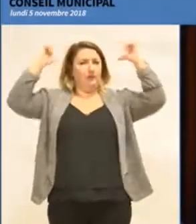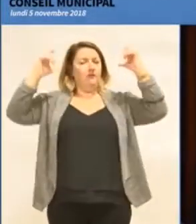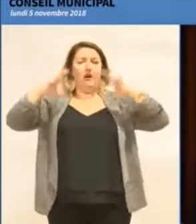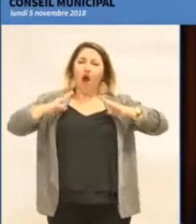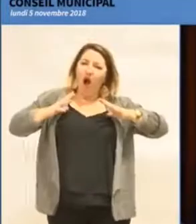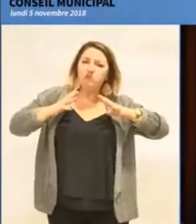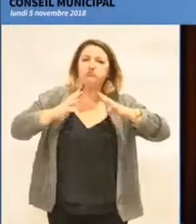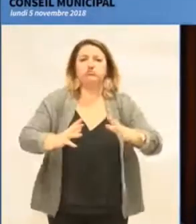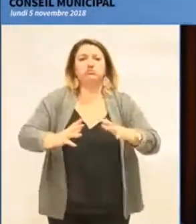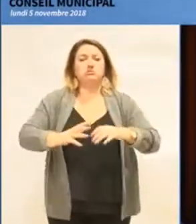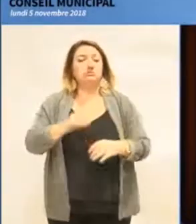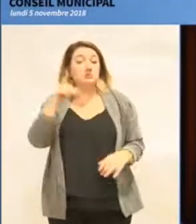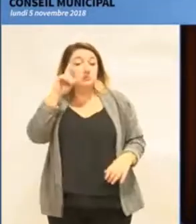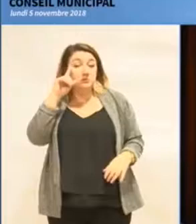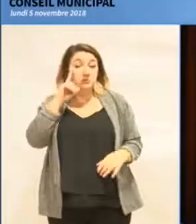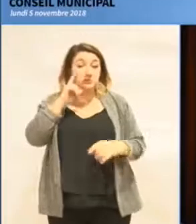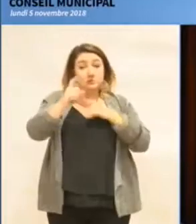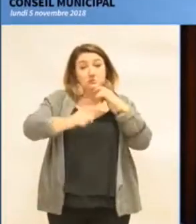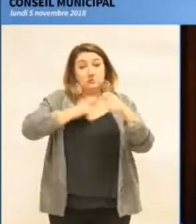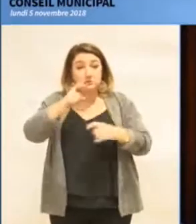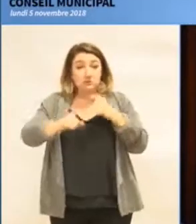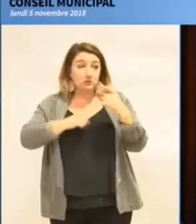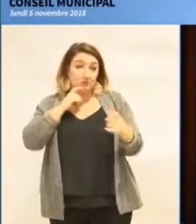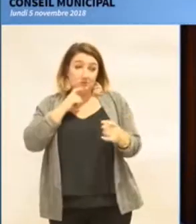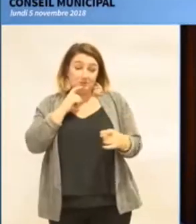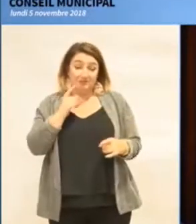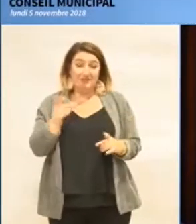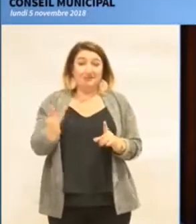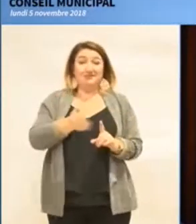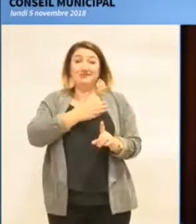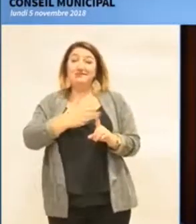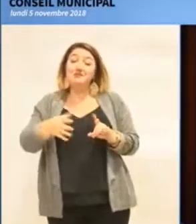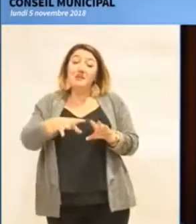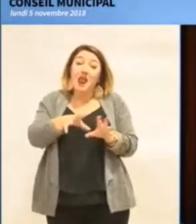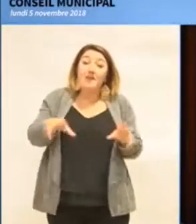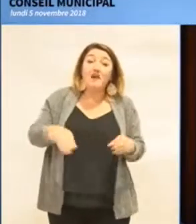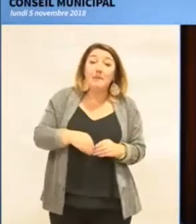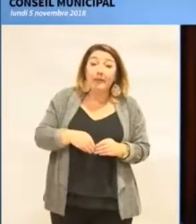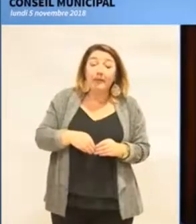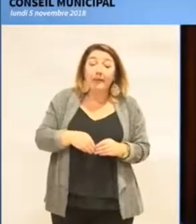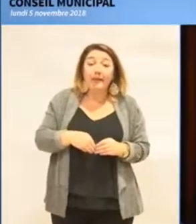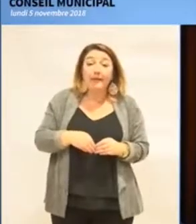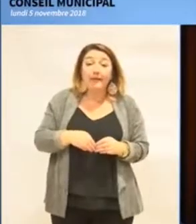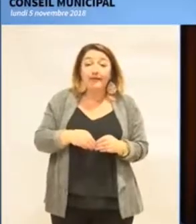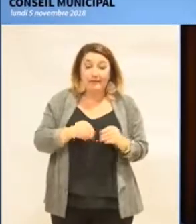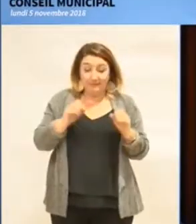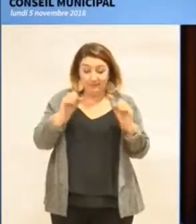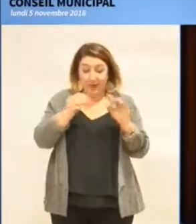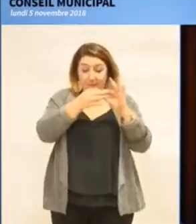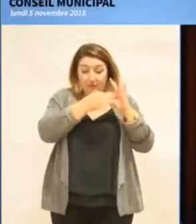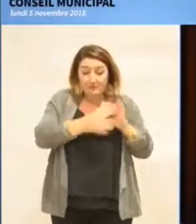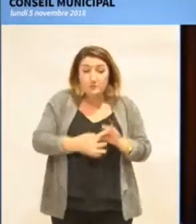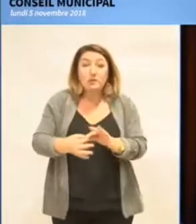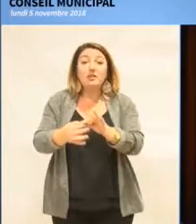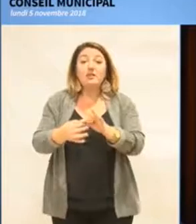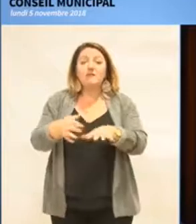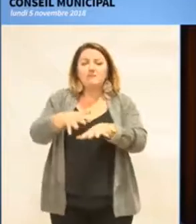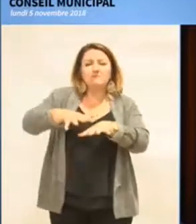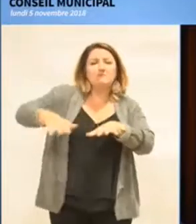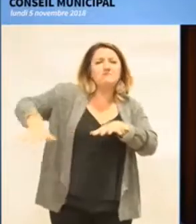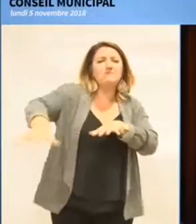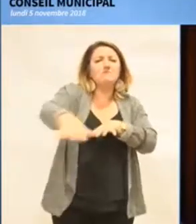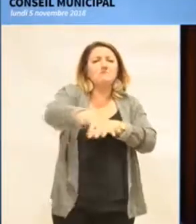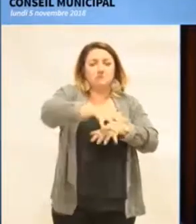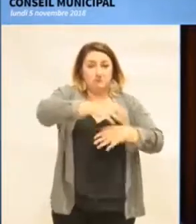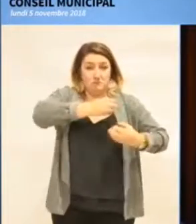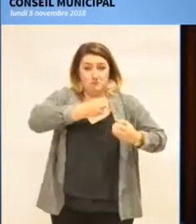violences-là sont aussi le début d'un climat qui, au sein d'un territoire, qui, au sein d'un lien social, quand on parle